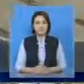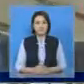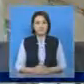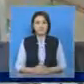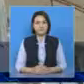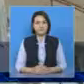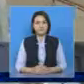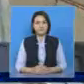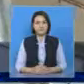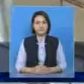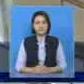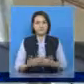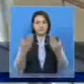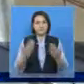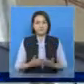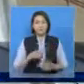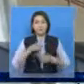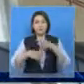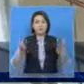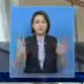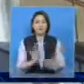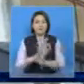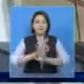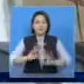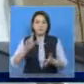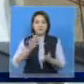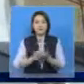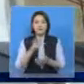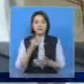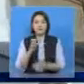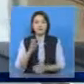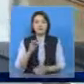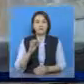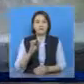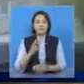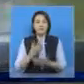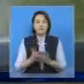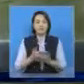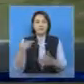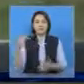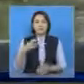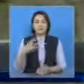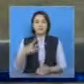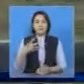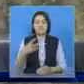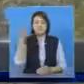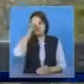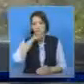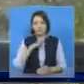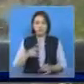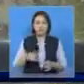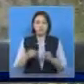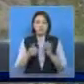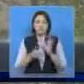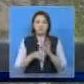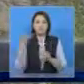ерлер. Бүгінгі ұрпақ әнге қосқан ардагерлеріміздің бірі Ғизат Тоқтабаев. Ол 1942 жылы небәрі 16